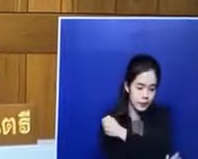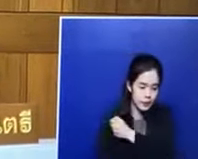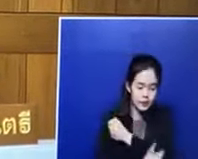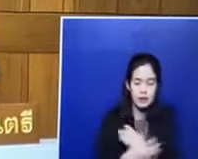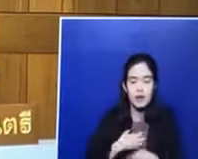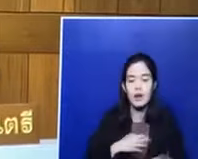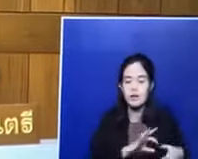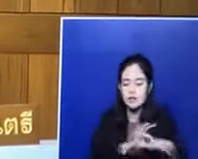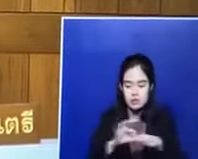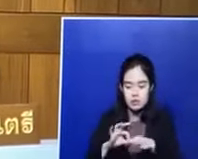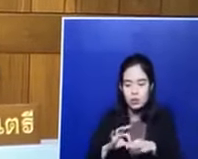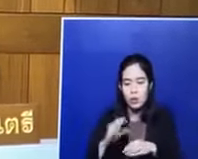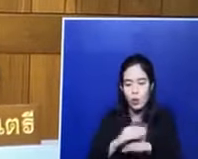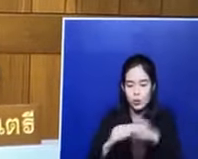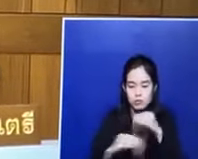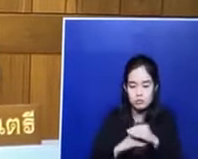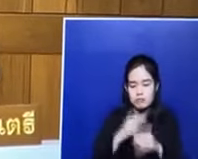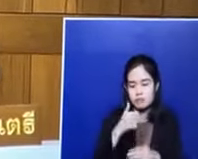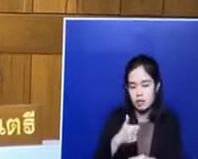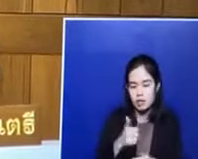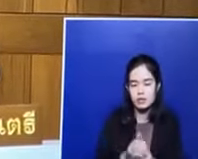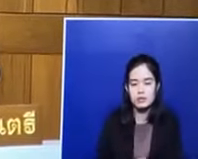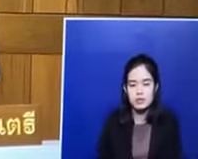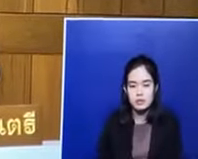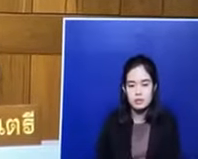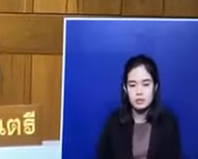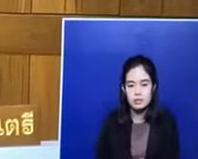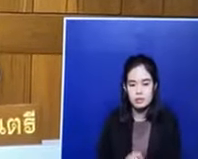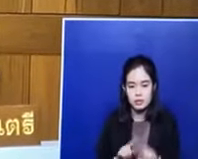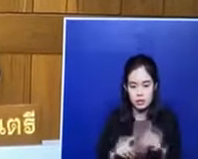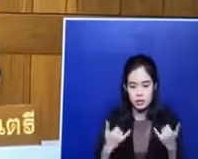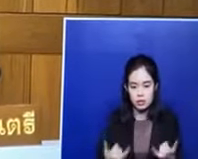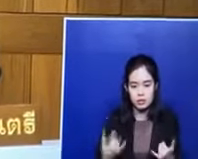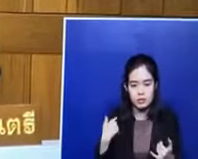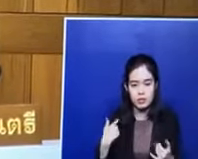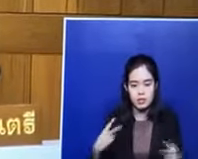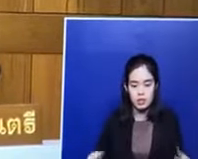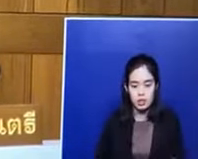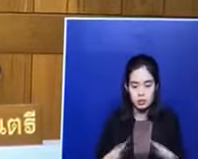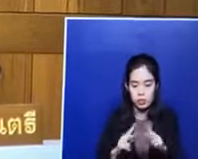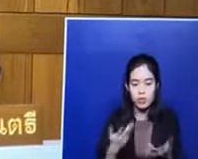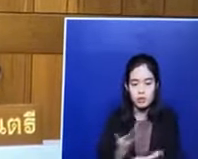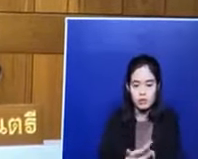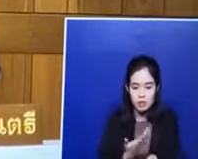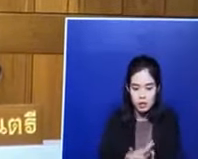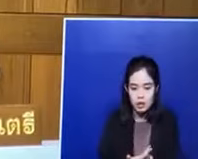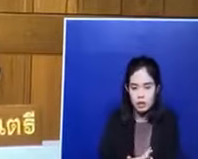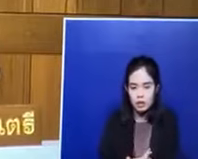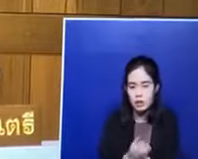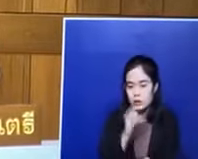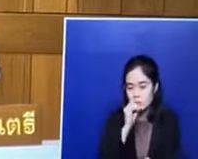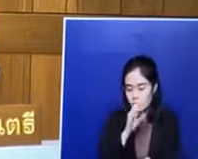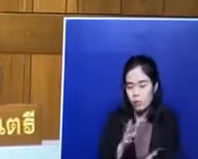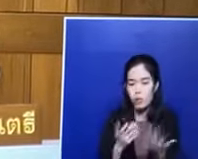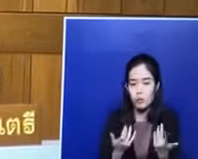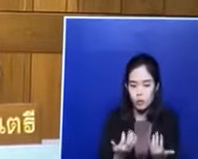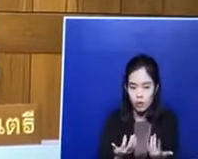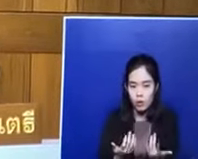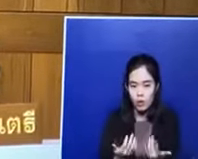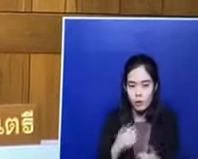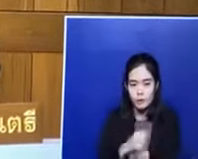3เมื่อเข้ากระบวนการจัดซื้อจ้างตามระเบียบของกระทรวงการคลังว่าด้วยการจัดซื้อจัดและการบริหารพัสดุภาครัฐประ